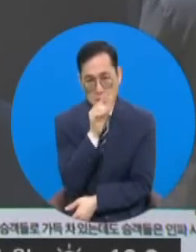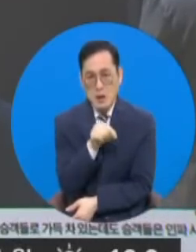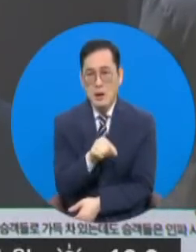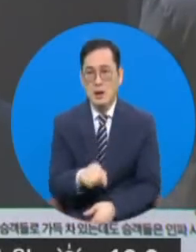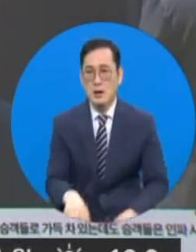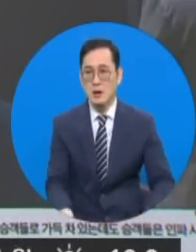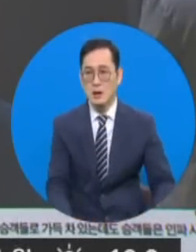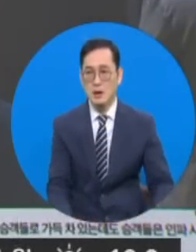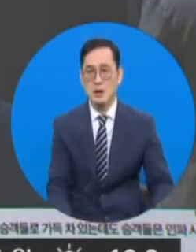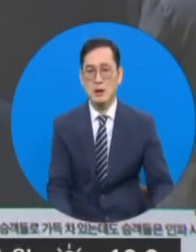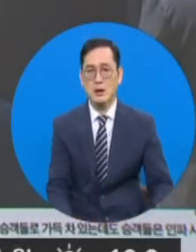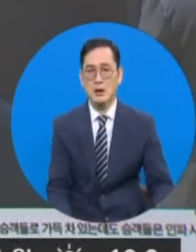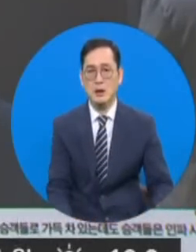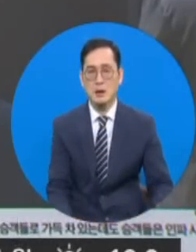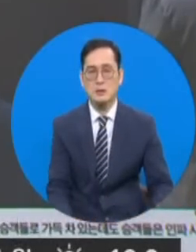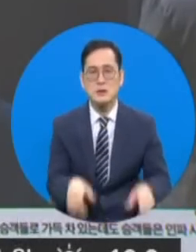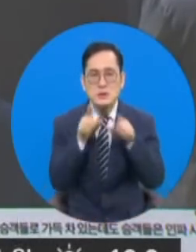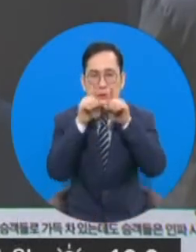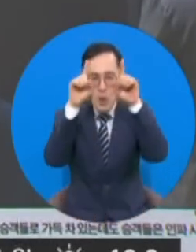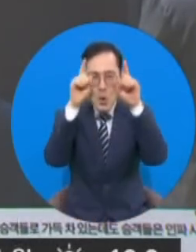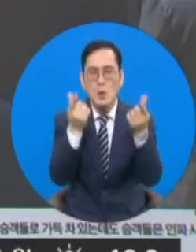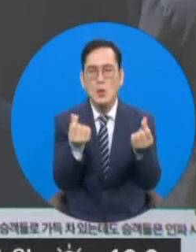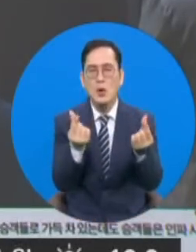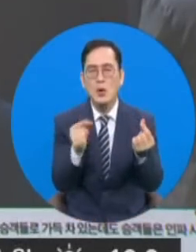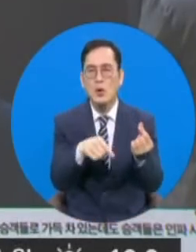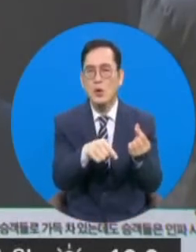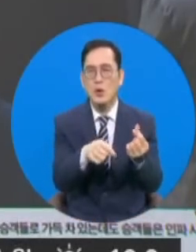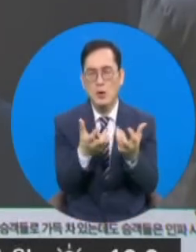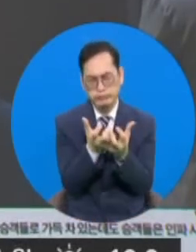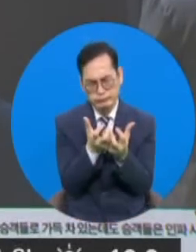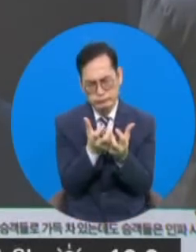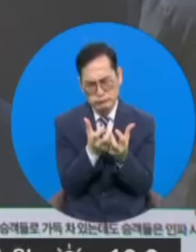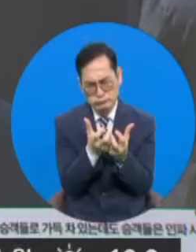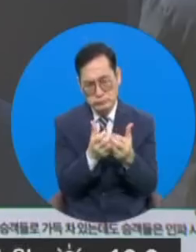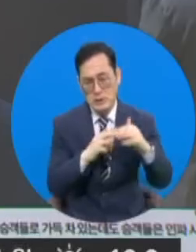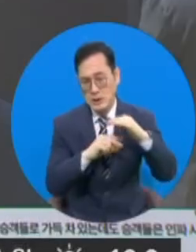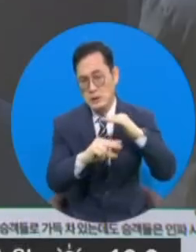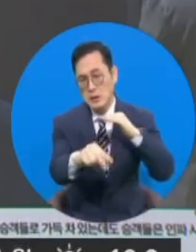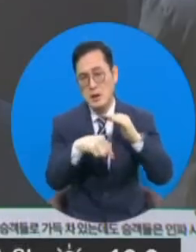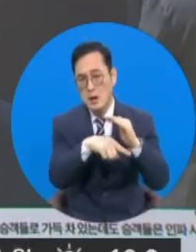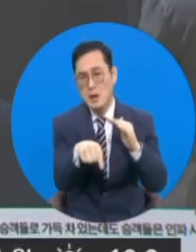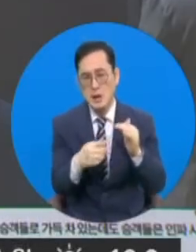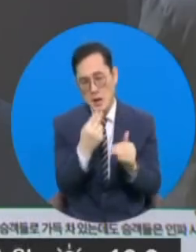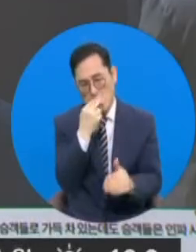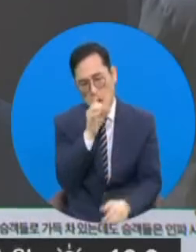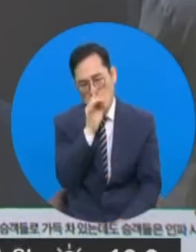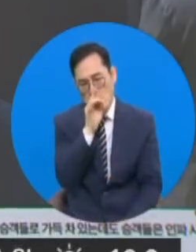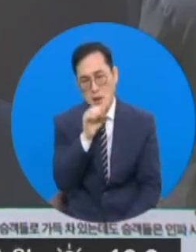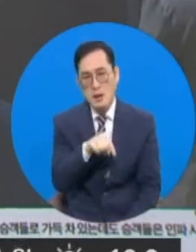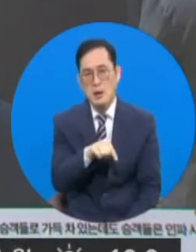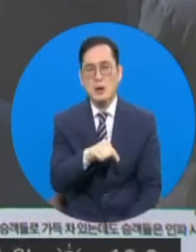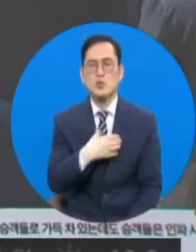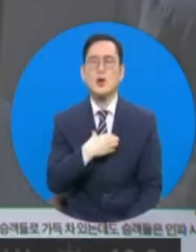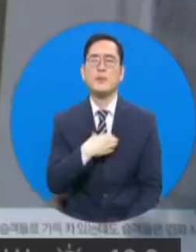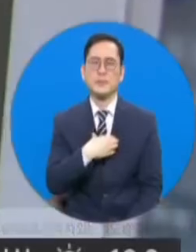1위래요 지옥철 김포라인 못지않게 밀집돼 있다 위험하다라는 르뽀기사였습니다